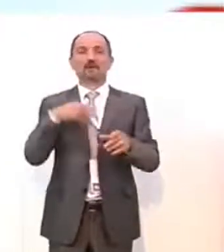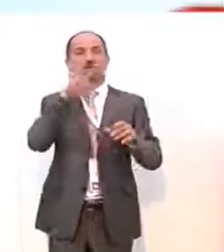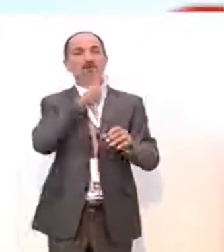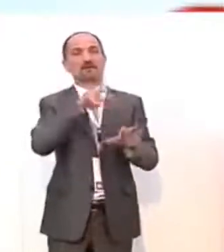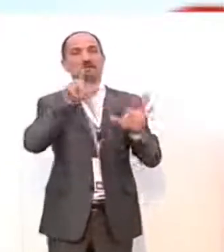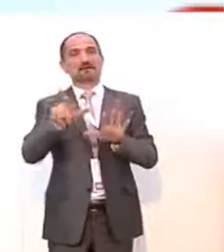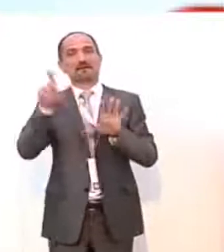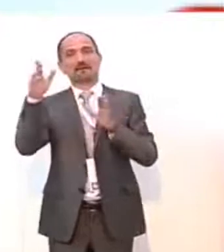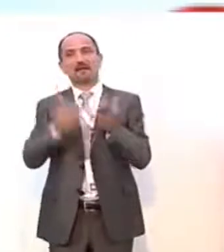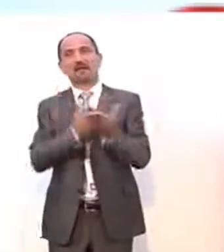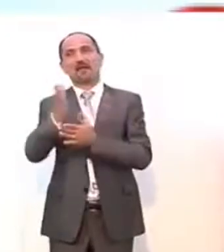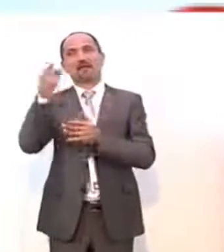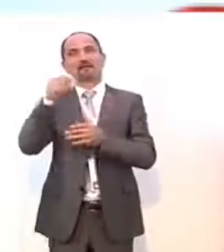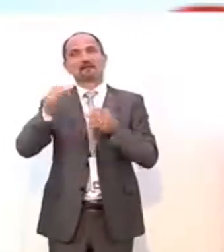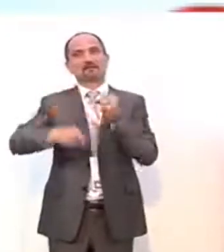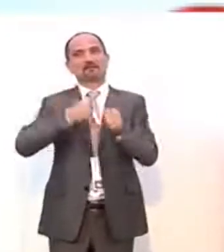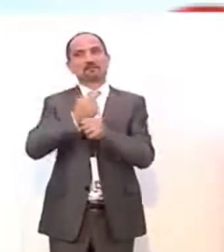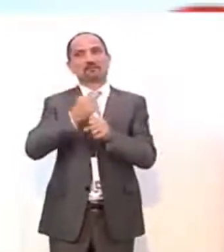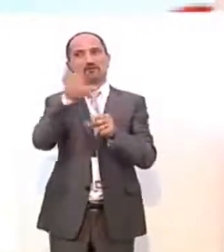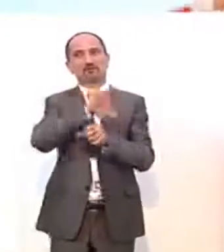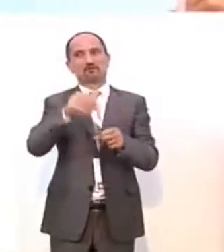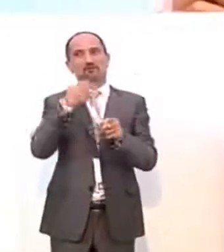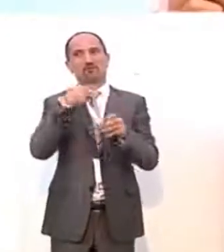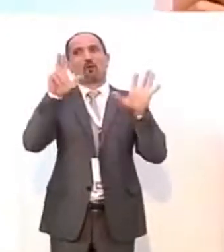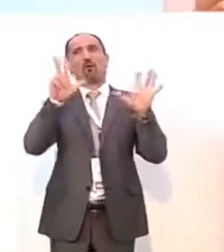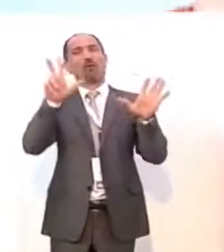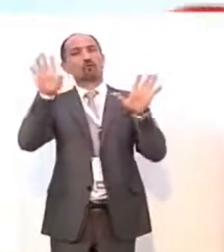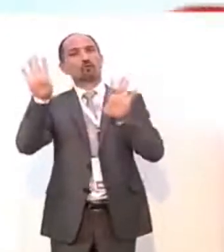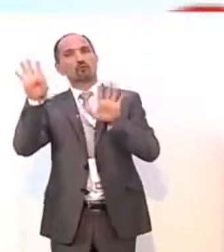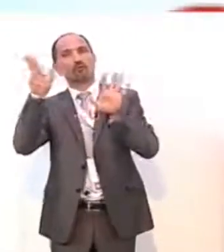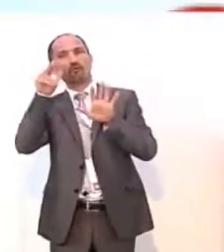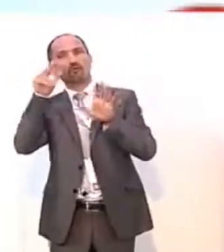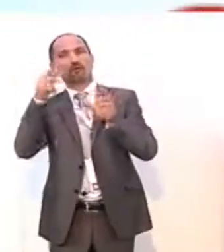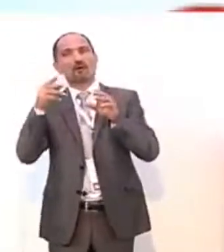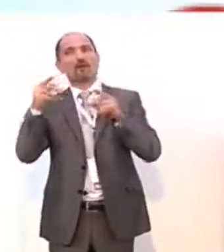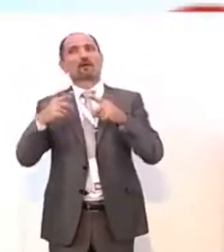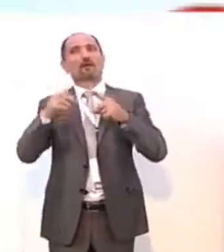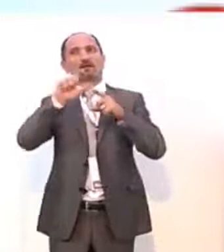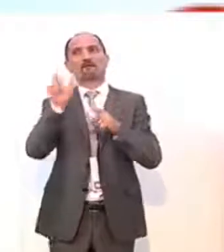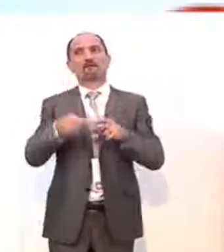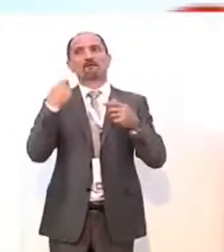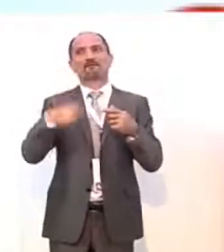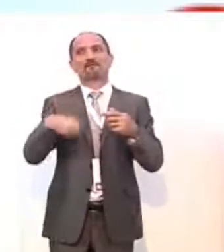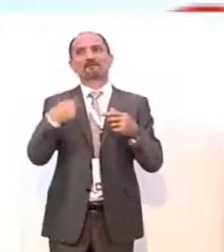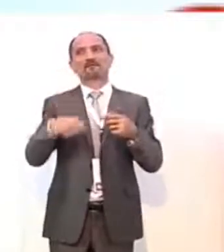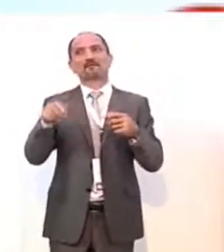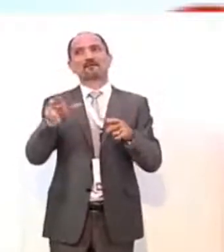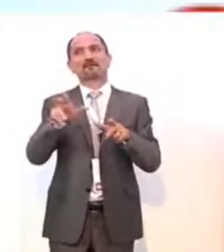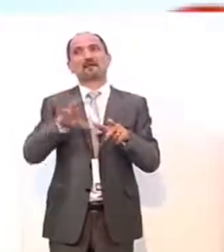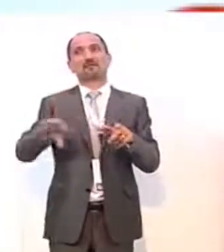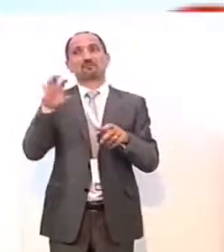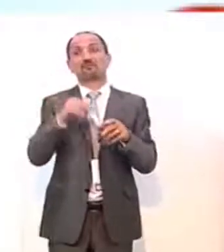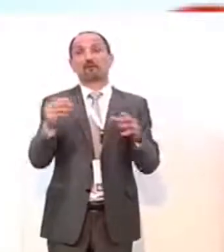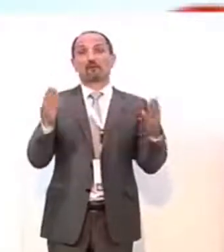47 anni di storia delle regioni a statuto ordinario solo 8-9 donne italiane hanno fatto il presidente della regione, a